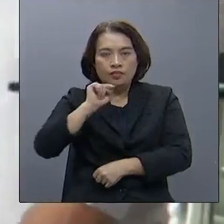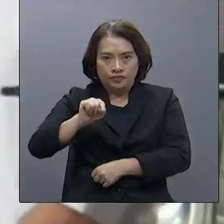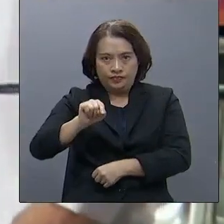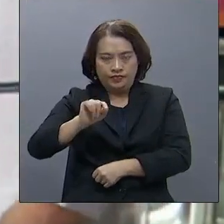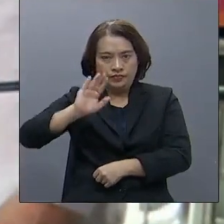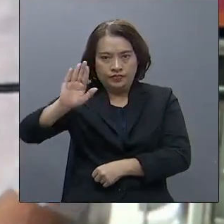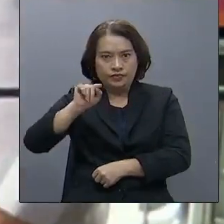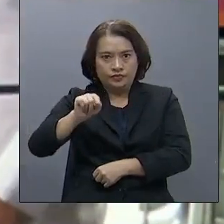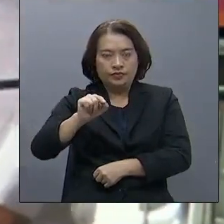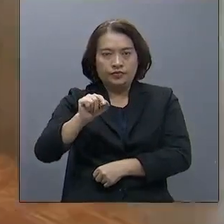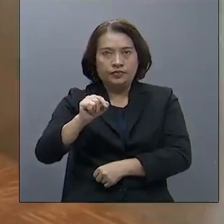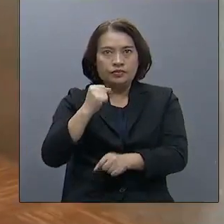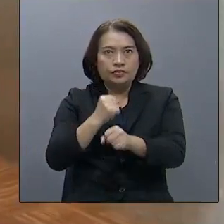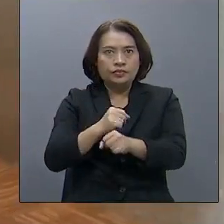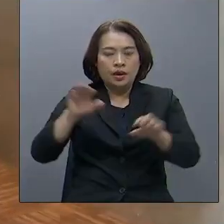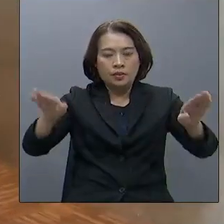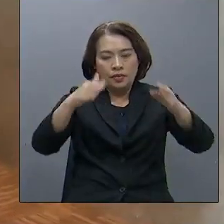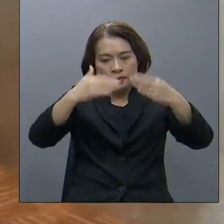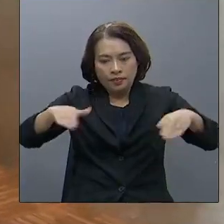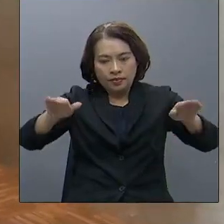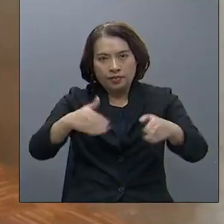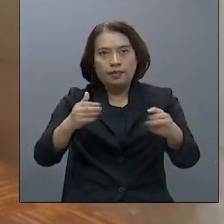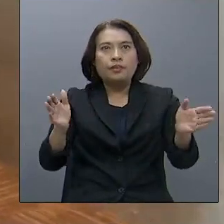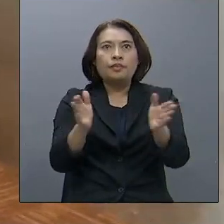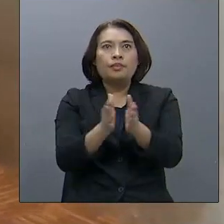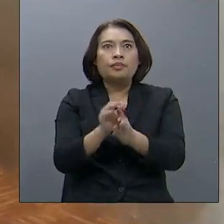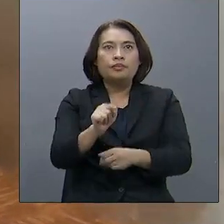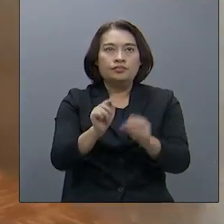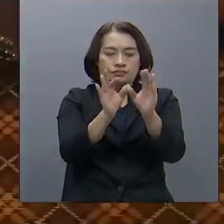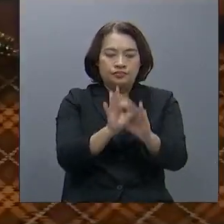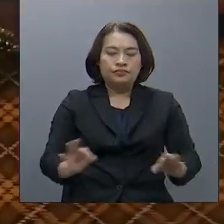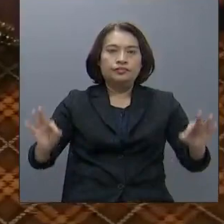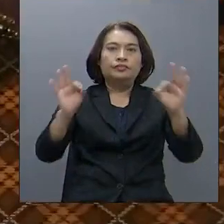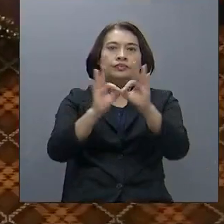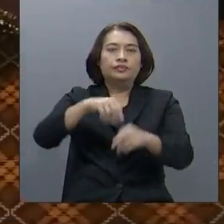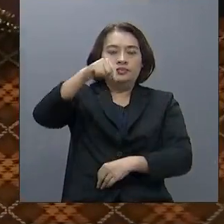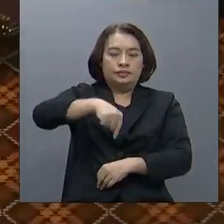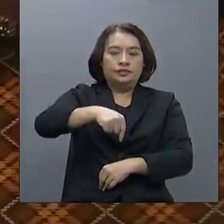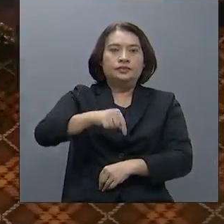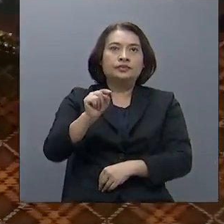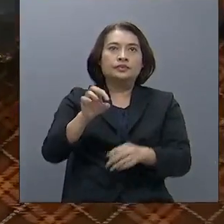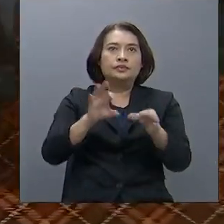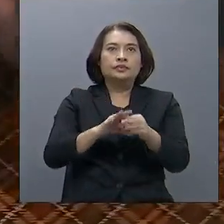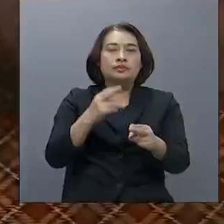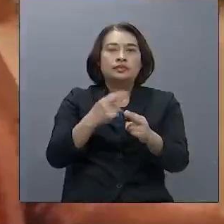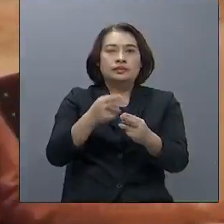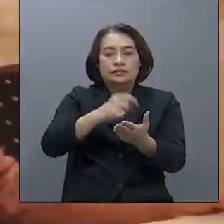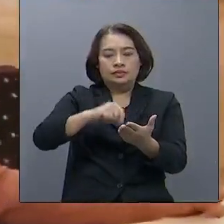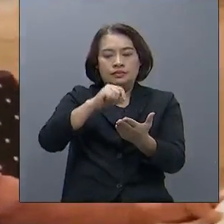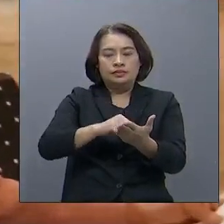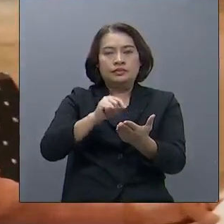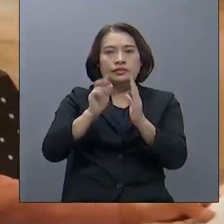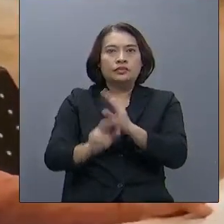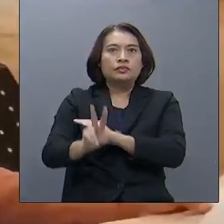ที่บางเพลงร่วมทำดนตรีให้และไฮไลท์สำคัญยังเกิดขึ้นที่นี่กับการเซ็นมอบลิขสิทธิ์ของ3ครูเพล